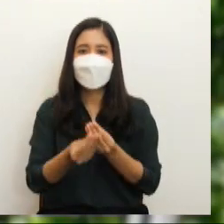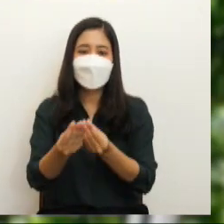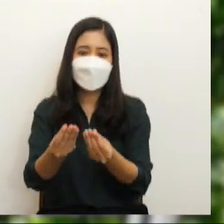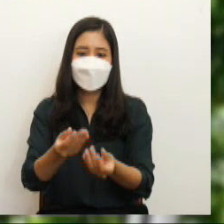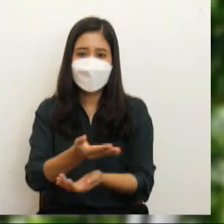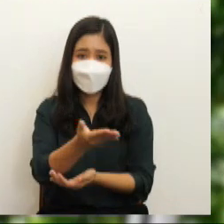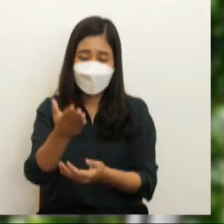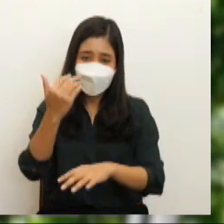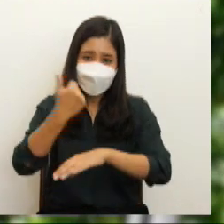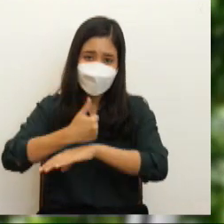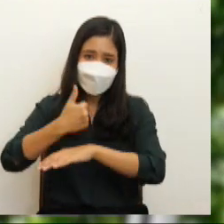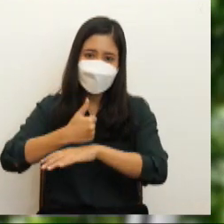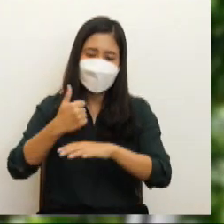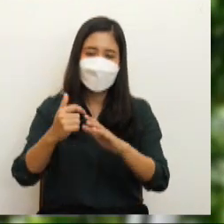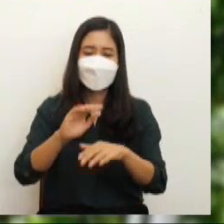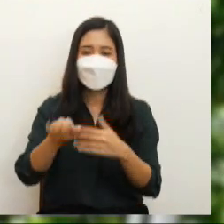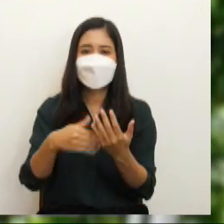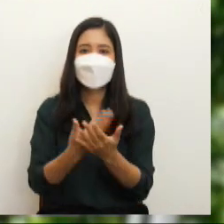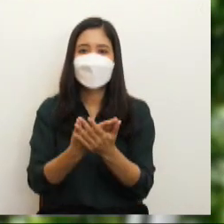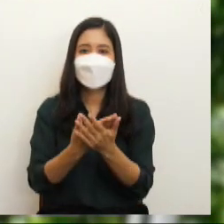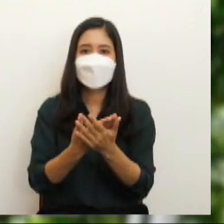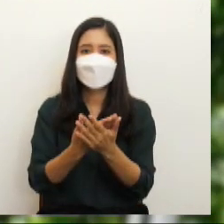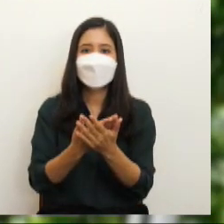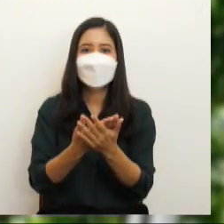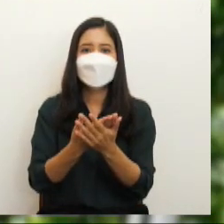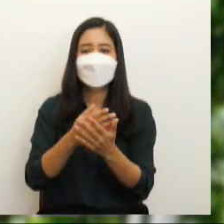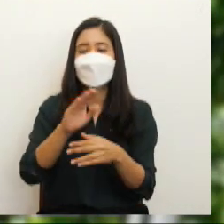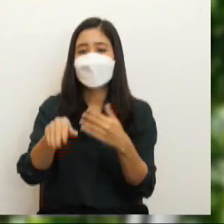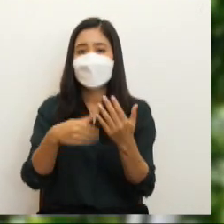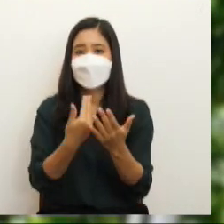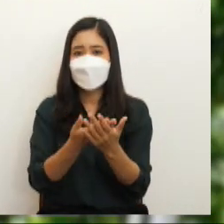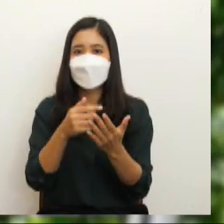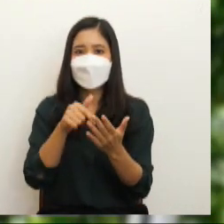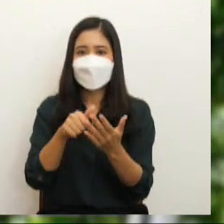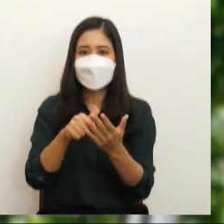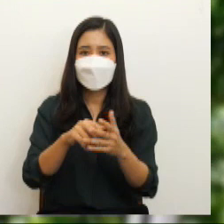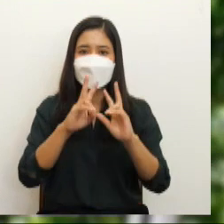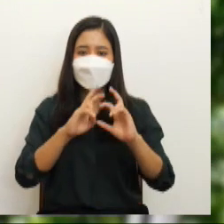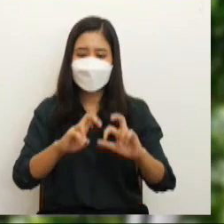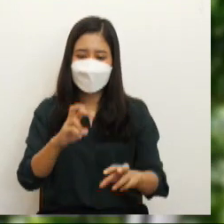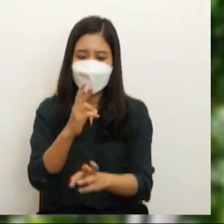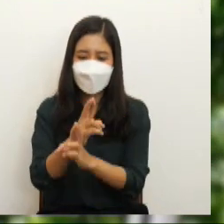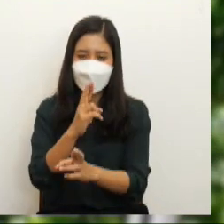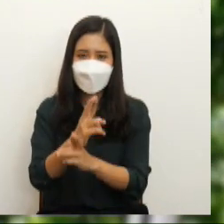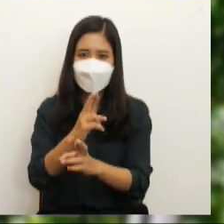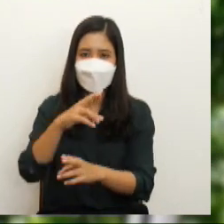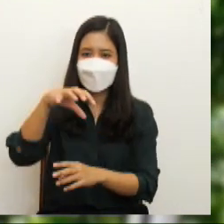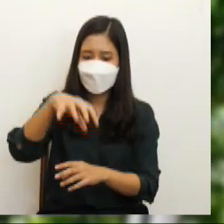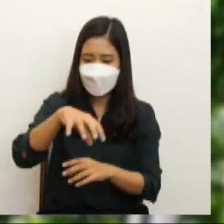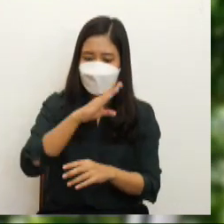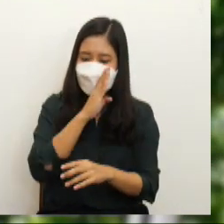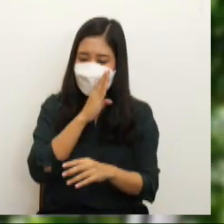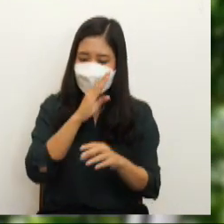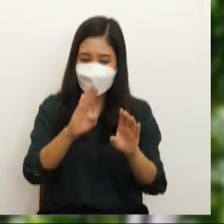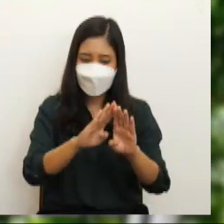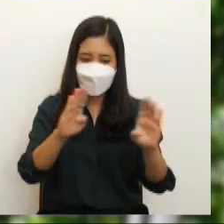พอเขตทุกท่านที่อยู่ในพื้นที่นอกเหนือ10จังหวัดก็ได้เตรียมการรองรับสถานการณ์ว่าถ้าออนไซต์ไม่ได้เราจะ